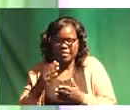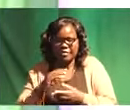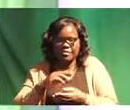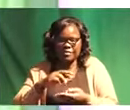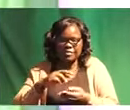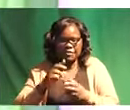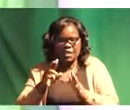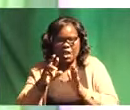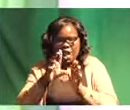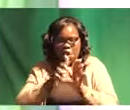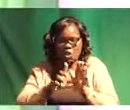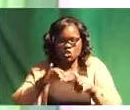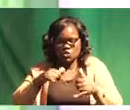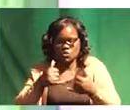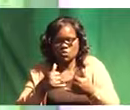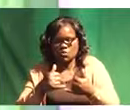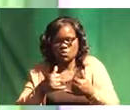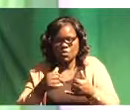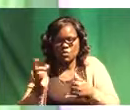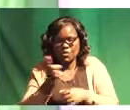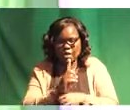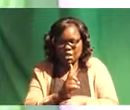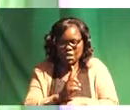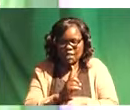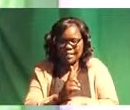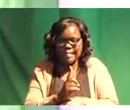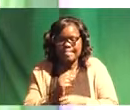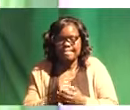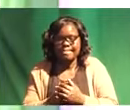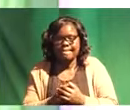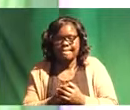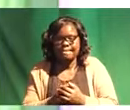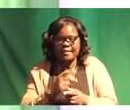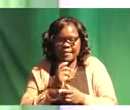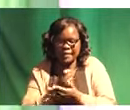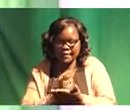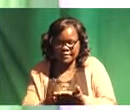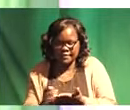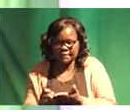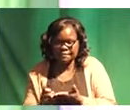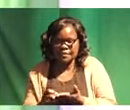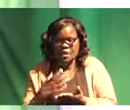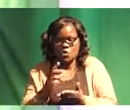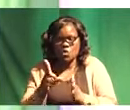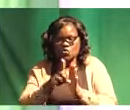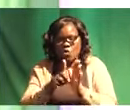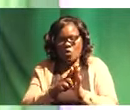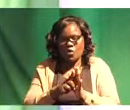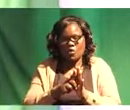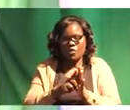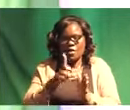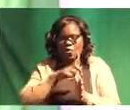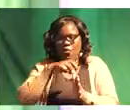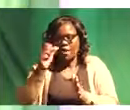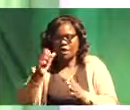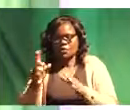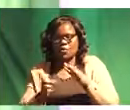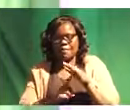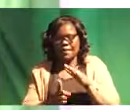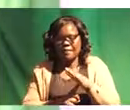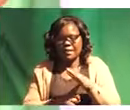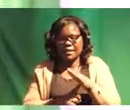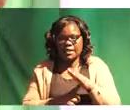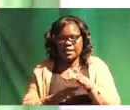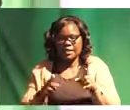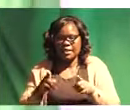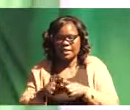ama sheria mpya. Waziri aliweka sahihi hizo sheria, zikaenda bunge.